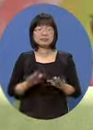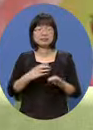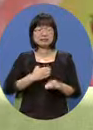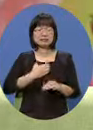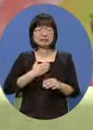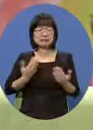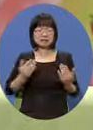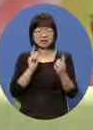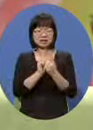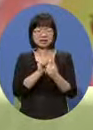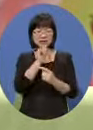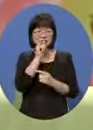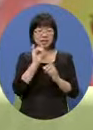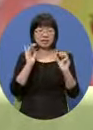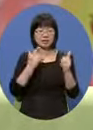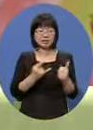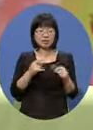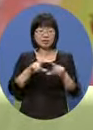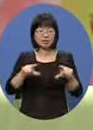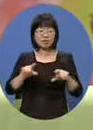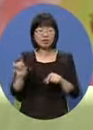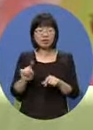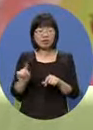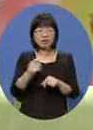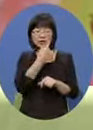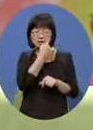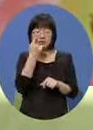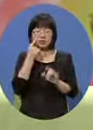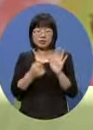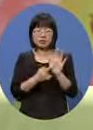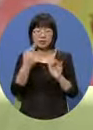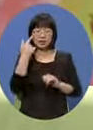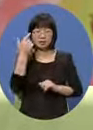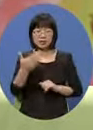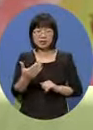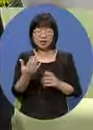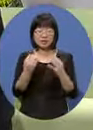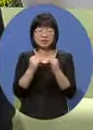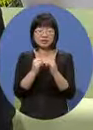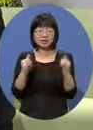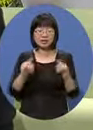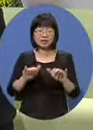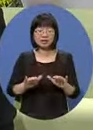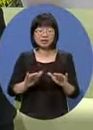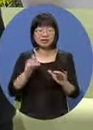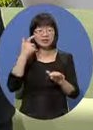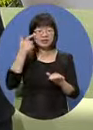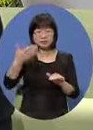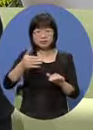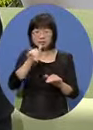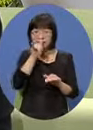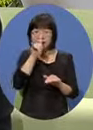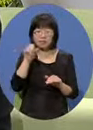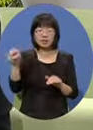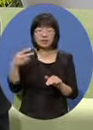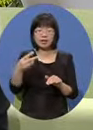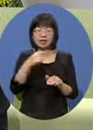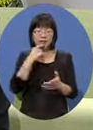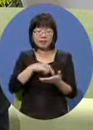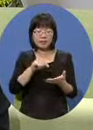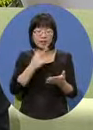일을 당했다 그러면 아이들한테 보통 어떤 징후들이 나타나나요? 많은 분들이 사실 이런 질문들을 하세요. 그리고 이제